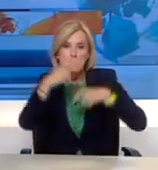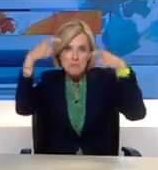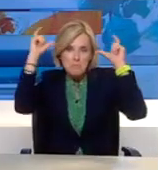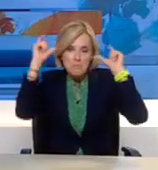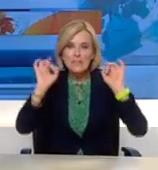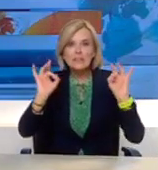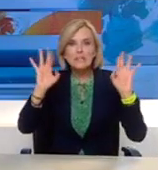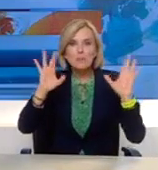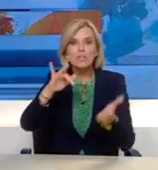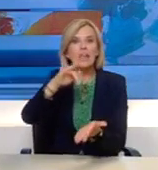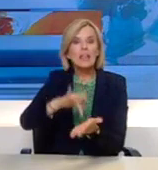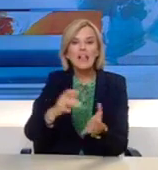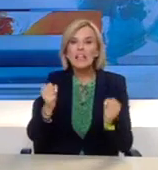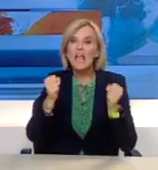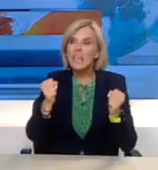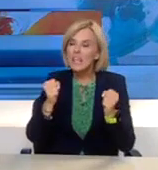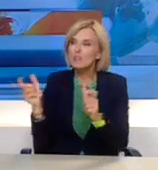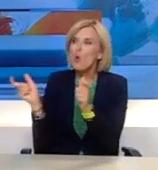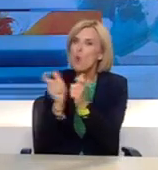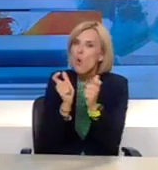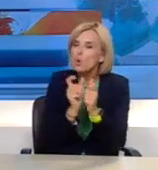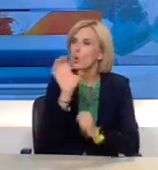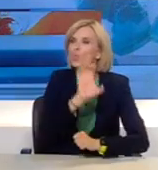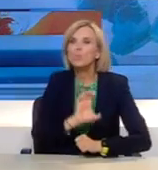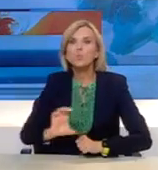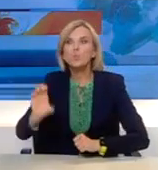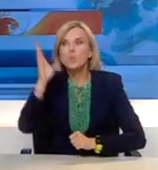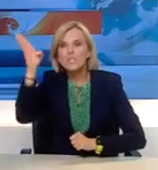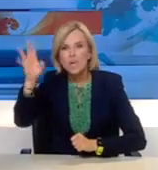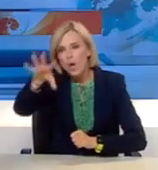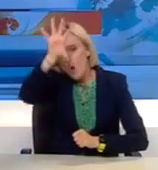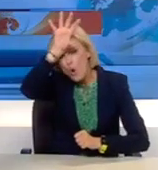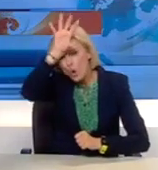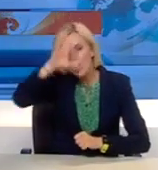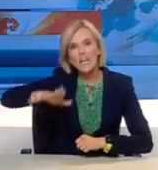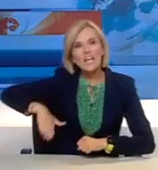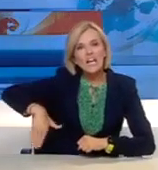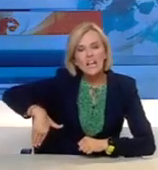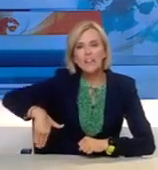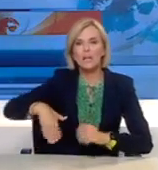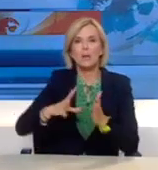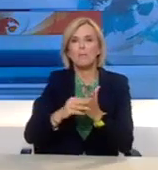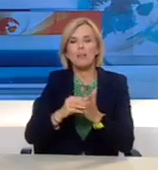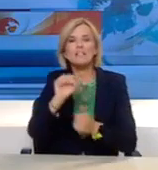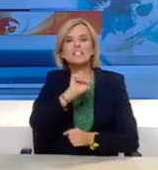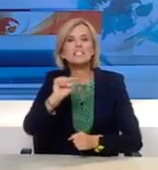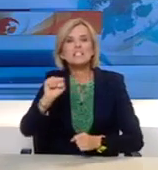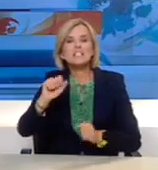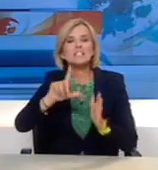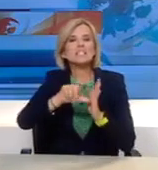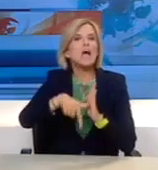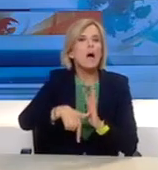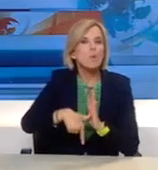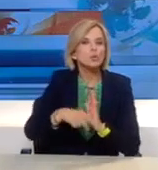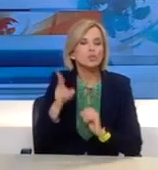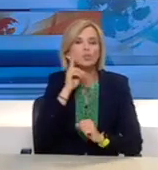στην περιφέρεια. Πολλά νοσοκομεία σε τουριστικές περιοχές δεν διαθέτουν βασικές ειδικότητες. Παραδείγματος χάρη στη Σάμμο δεν υπάρχει